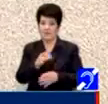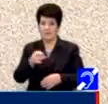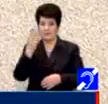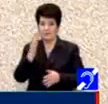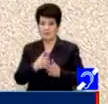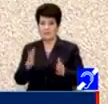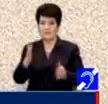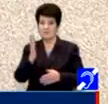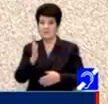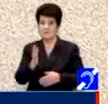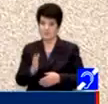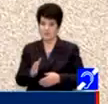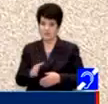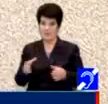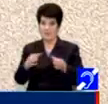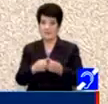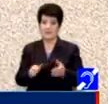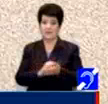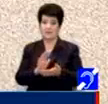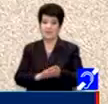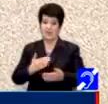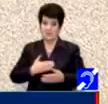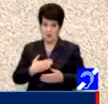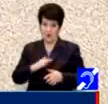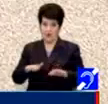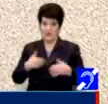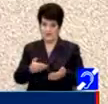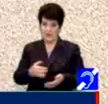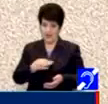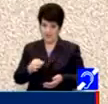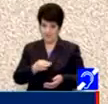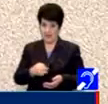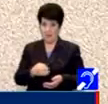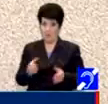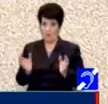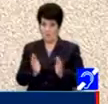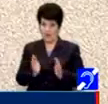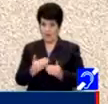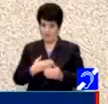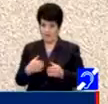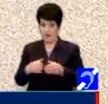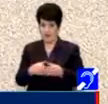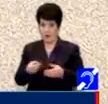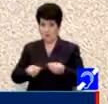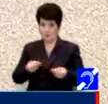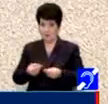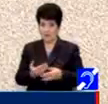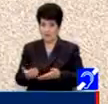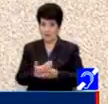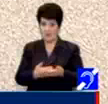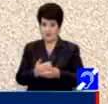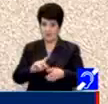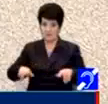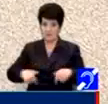Moldova peste 50 de partide înregistrate. Eu, ca și candidat independent, cu mica mea echipă, cu semnăturile care le-am strâns, puteam să